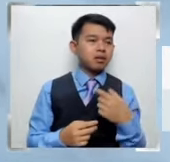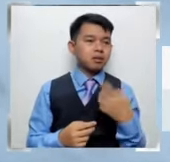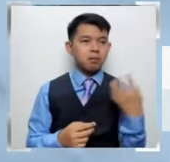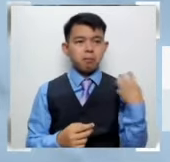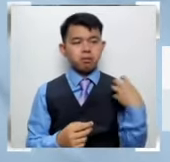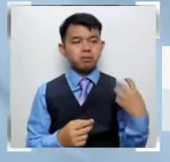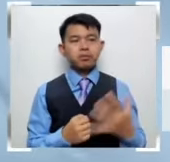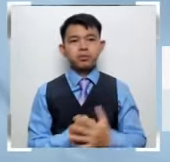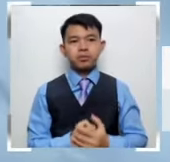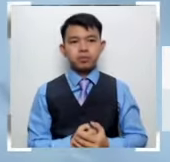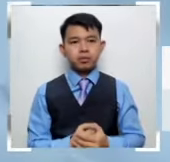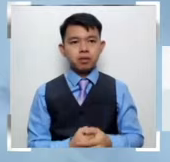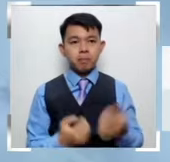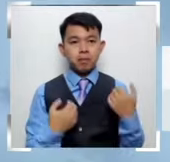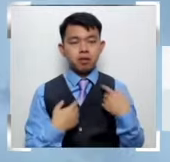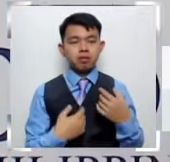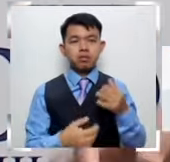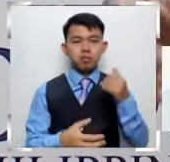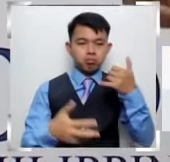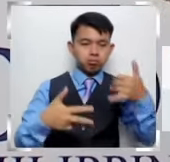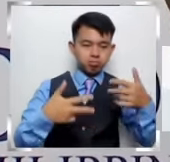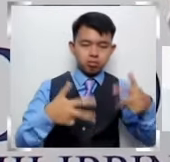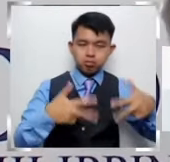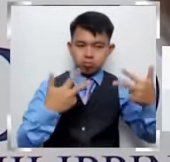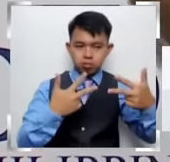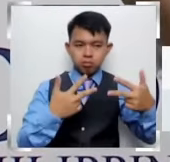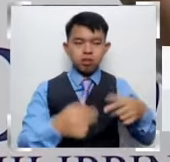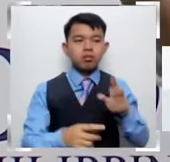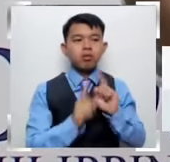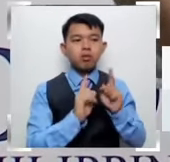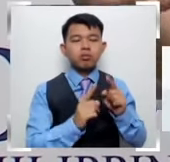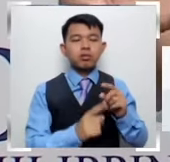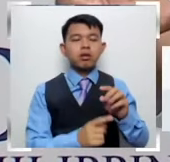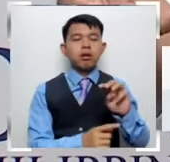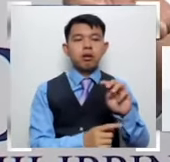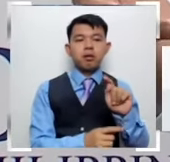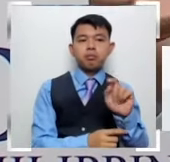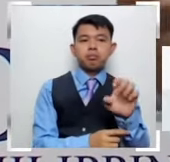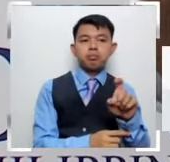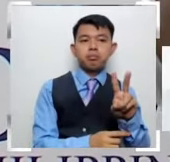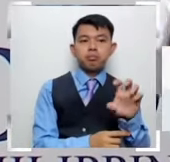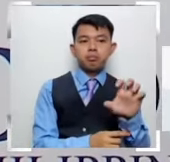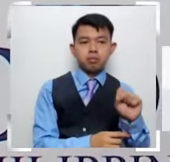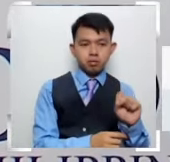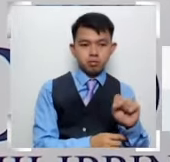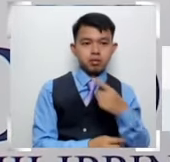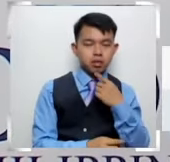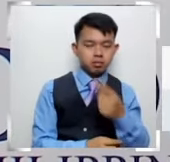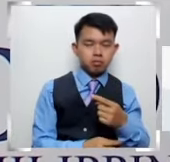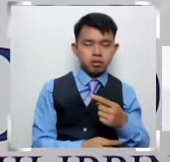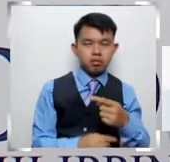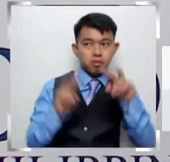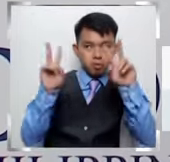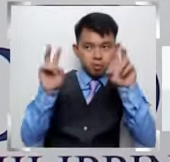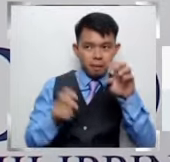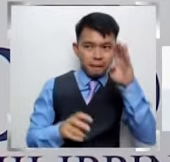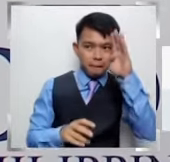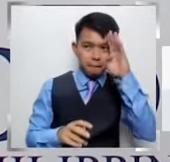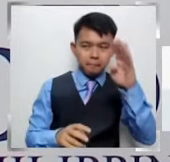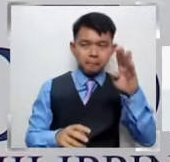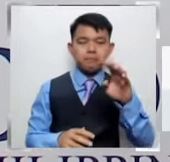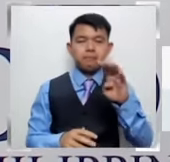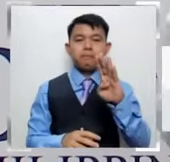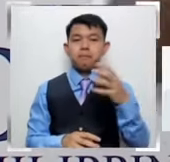Marvin Miranda si Teves. Ang tawag ni Marvin kay Teves noon is Boss Idol. Kapag kinakausap niya yung mga